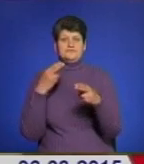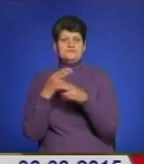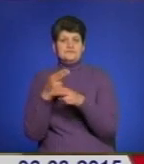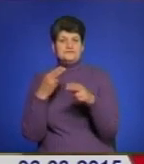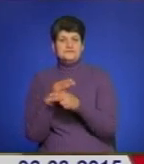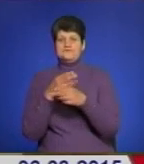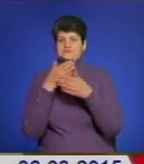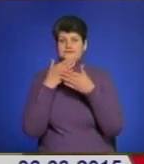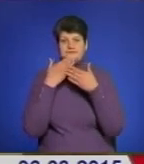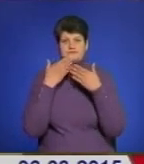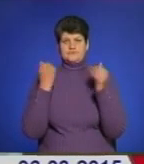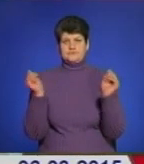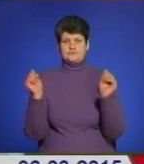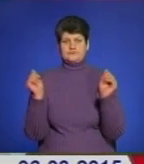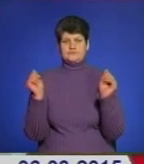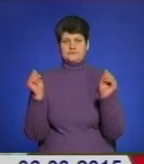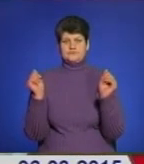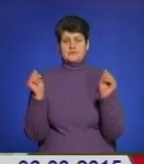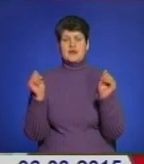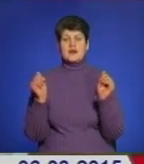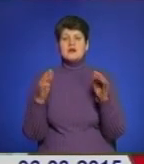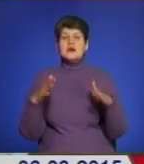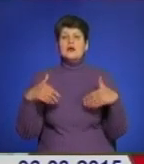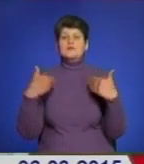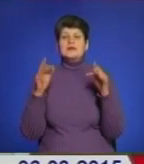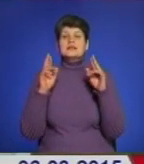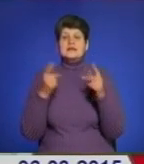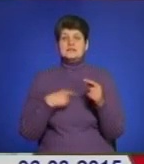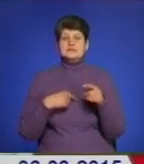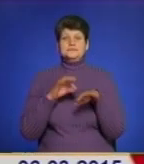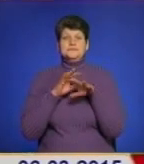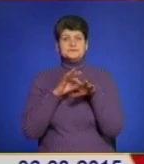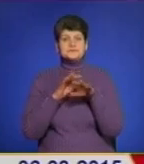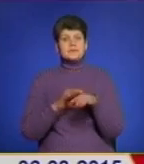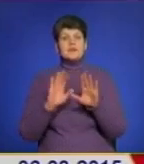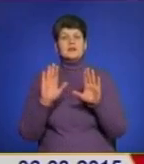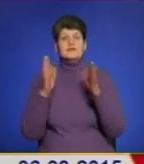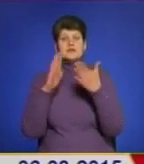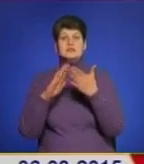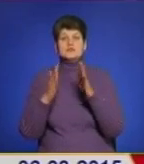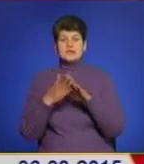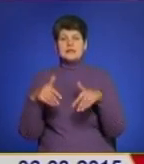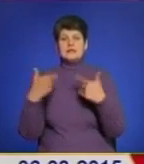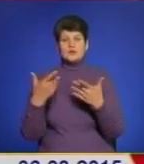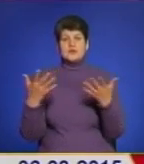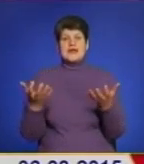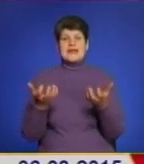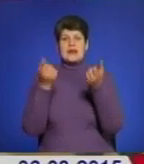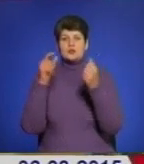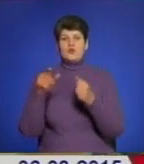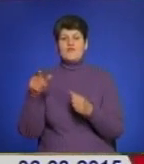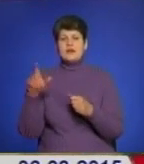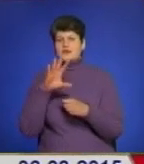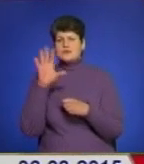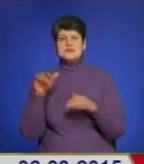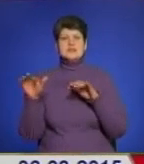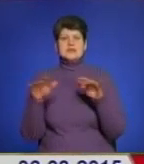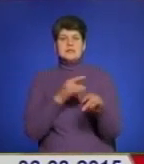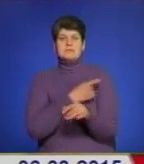незручностей один одному. Рекомендації, як поводитися під час надзвичайних ситуацій, дають рятувальники. Усі дії